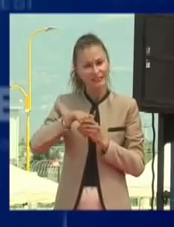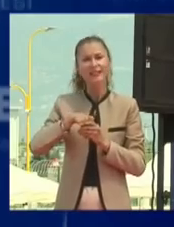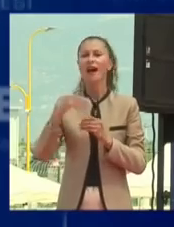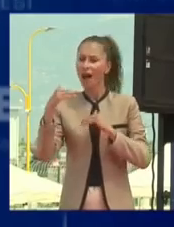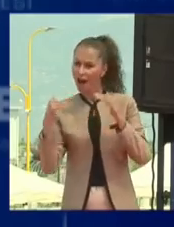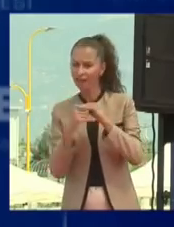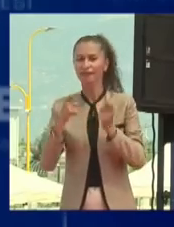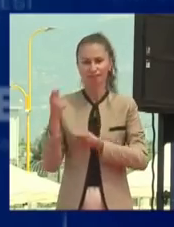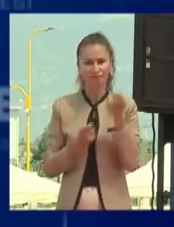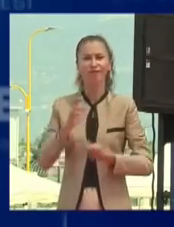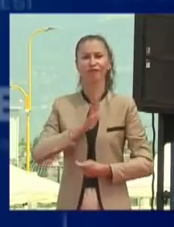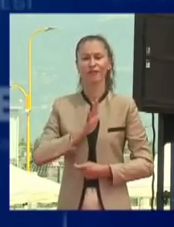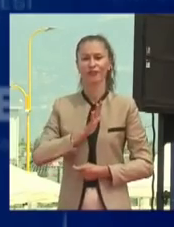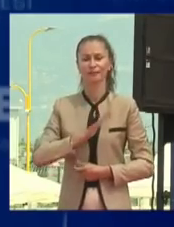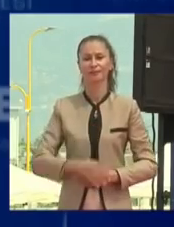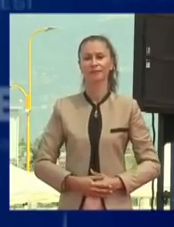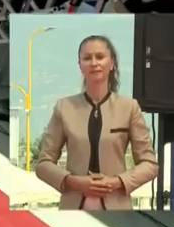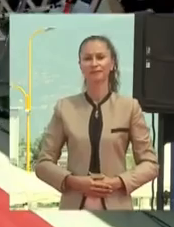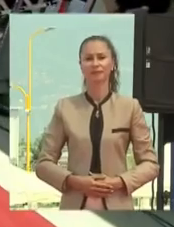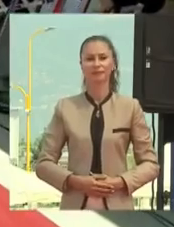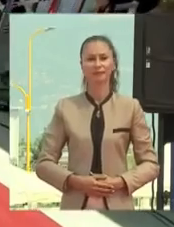altyapısını oluşturuyorum.